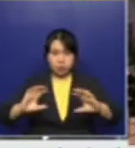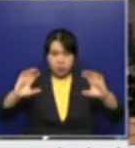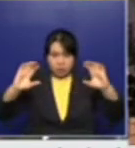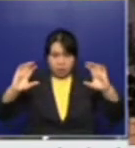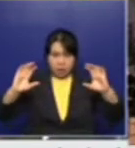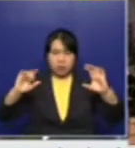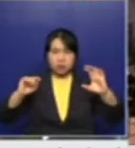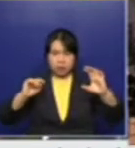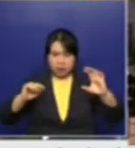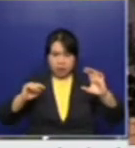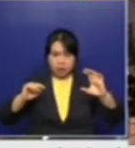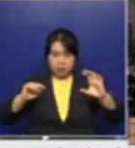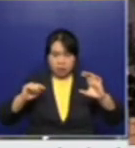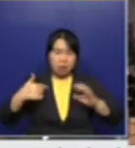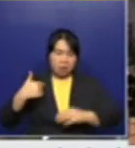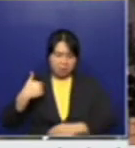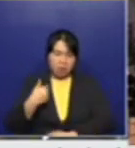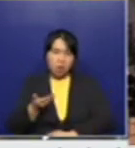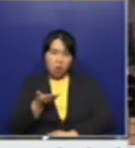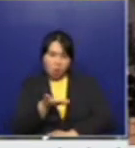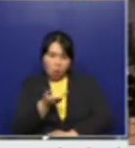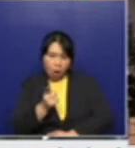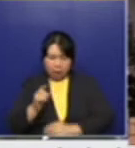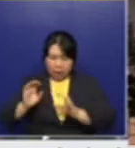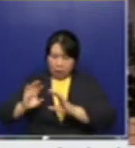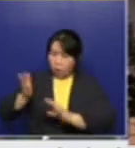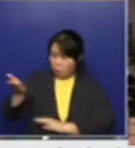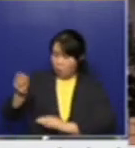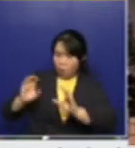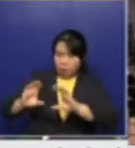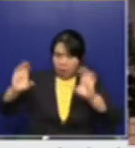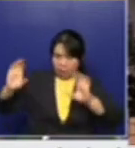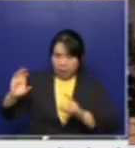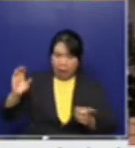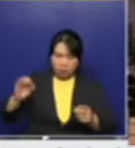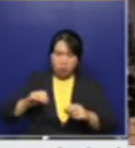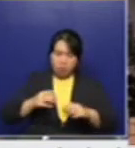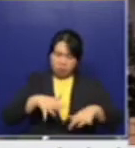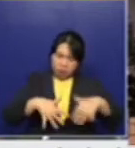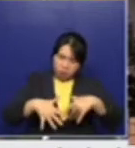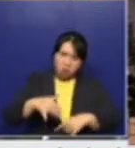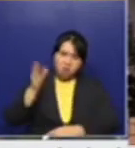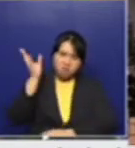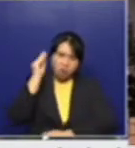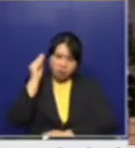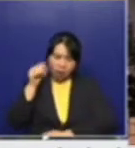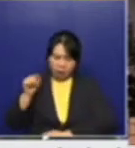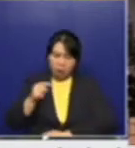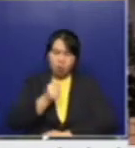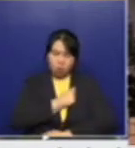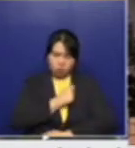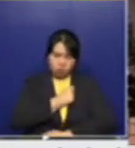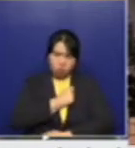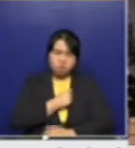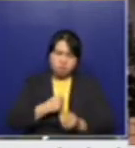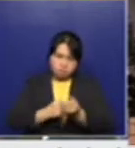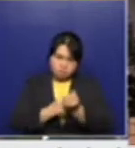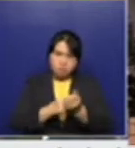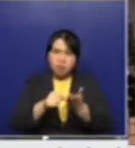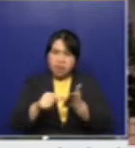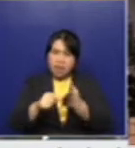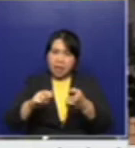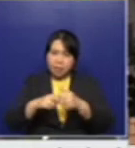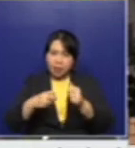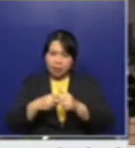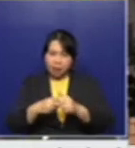ะครับได้รับฟังเสียงเรียกร้องของประชาชนและใช้ความอดทนในการแก้ไขปัญหางดใช้กำ